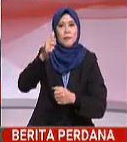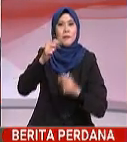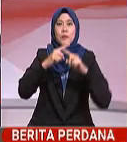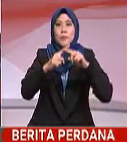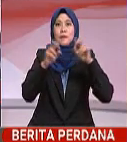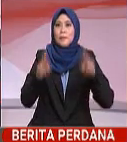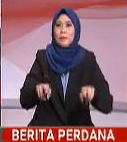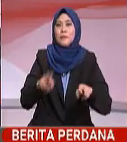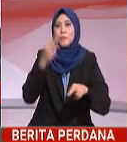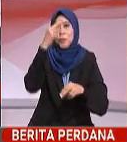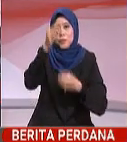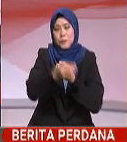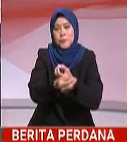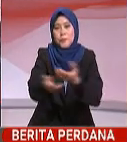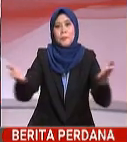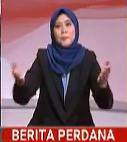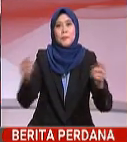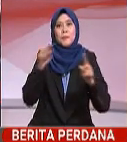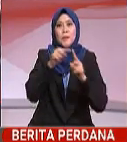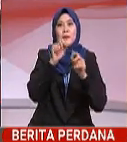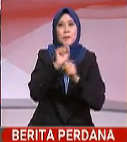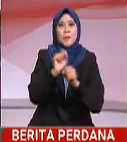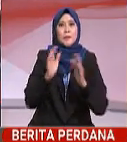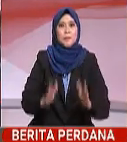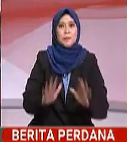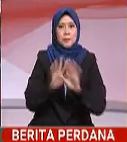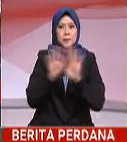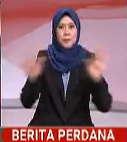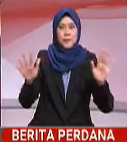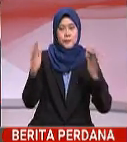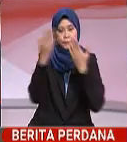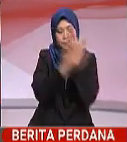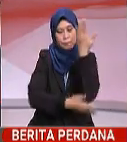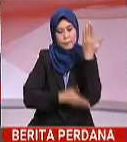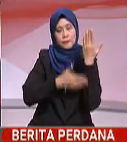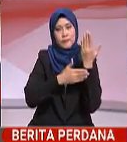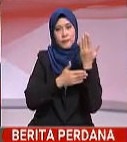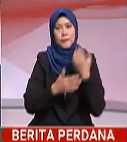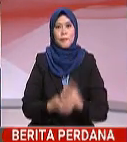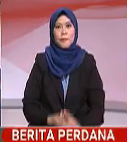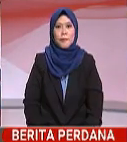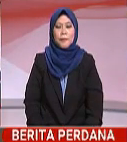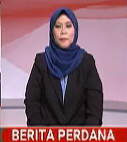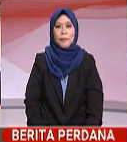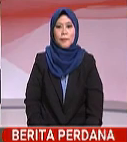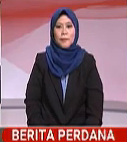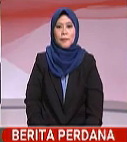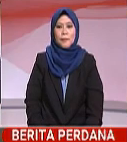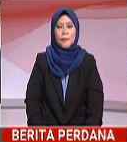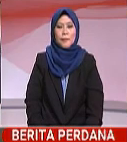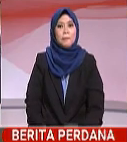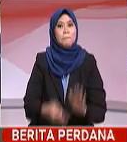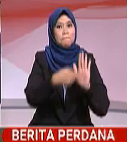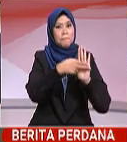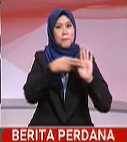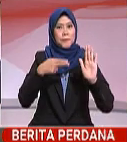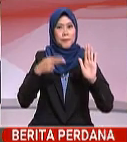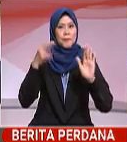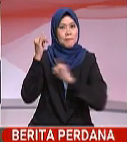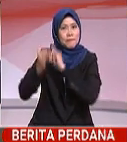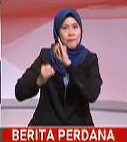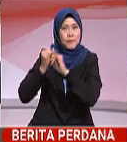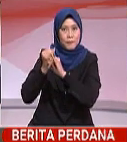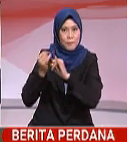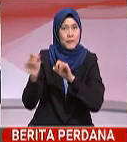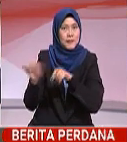Rashid Hasnun untuk diedarkan kepada petugas barisan hadapan di seluruh negara. Ini telah menjadi brand antarabangsa. Kita ada wakil